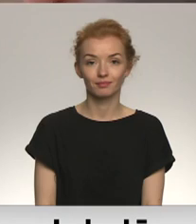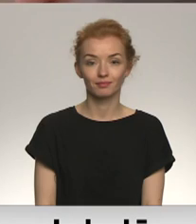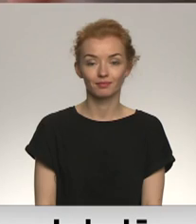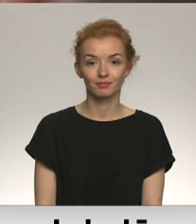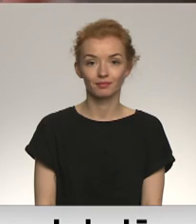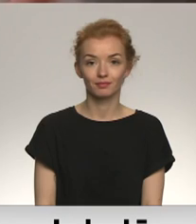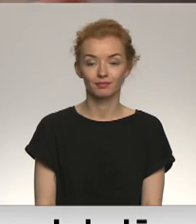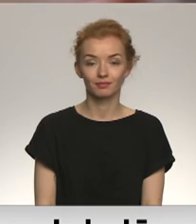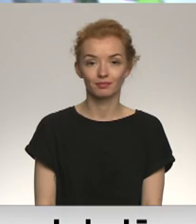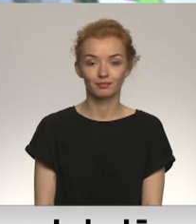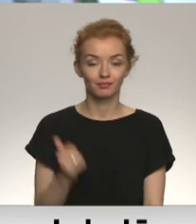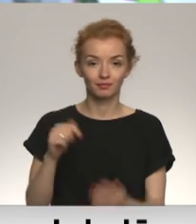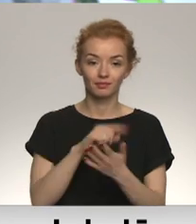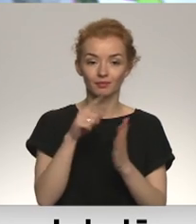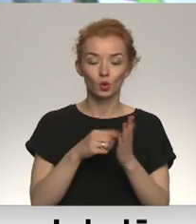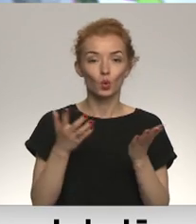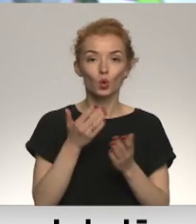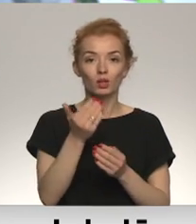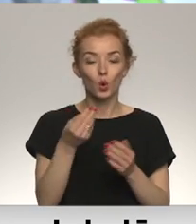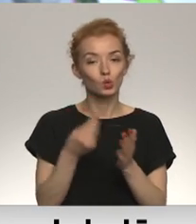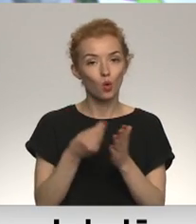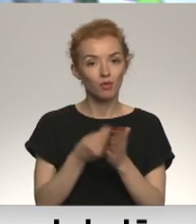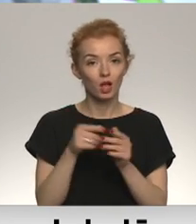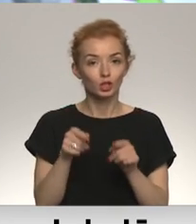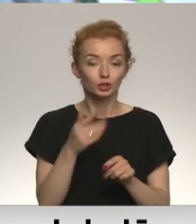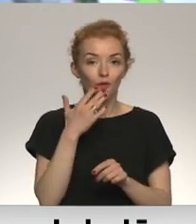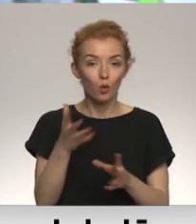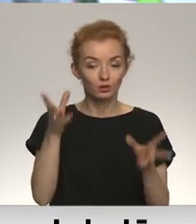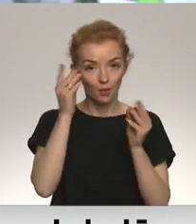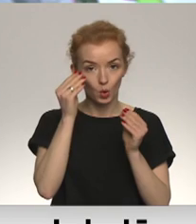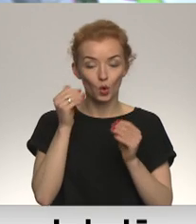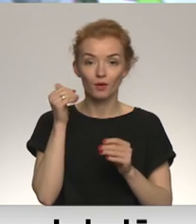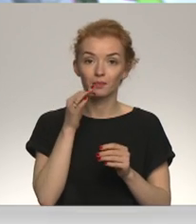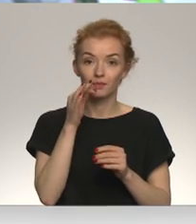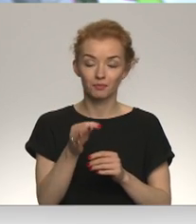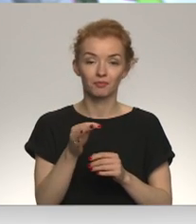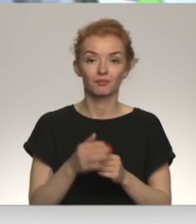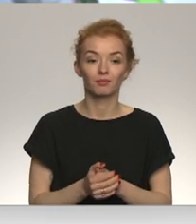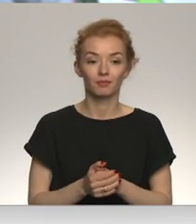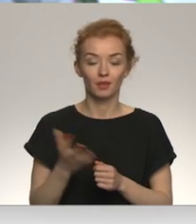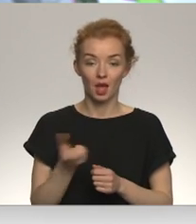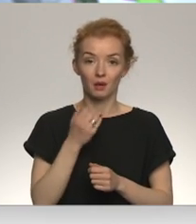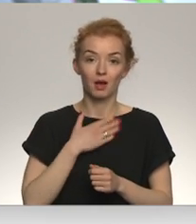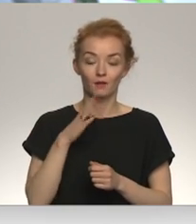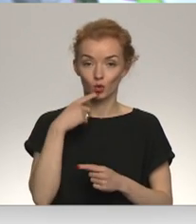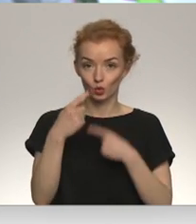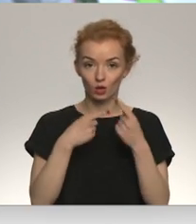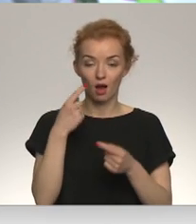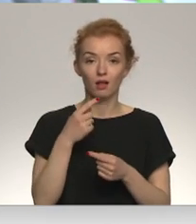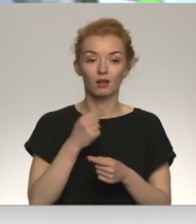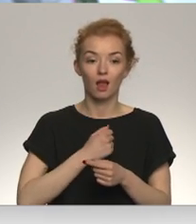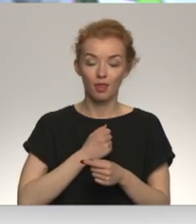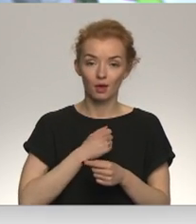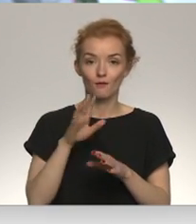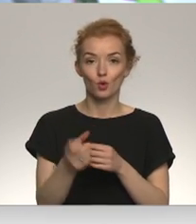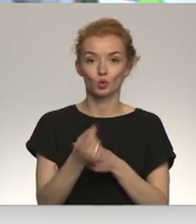tas valoka, ka tu prūti rakstēt latgaliski, ka tu daudz ko zini par latgalu? Ar mani var runāt latgaliski, lizdot